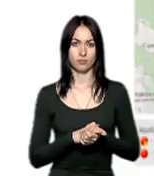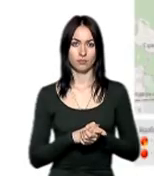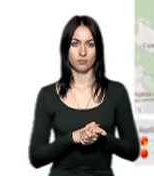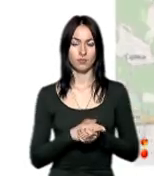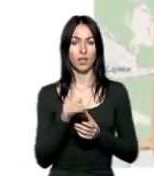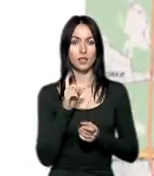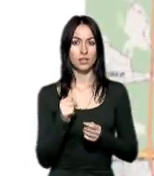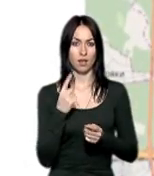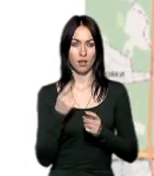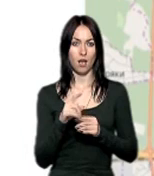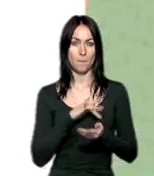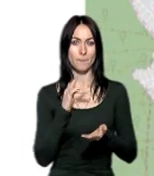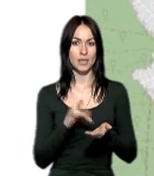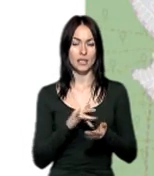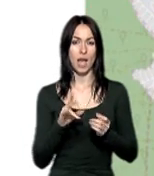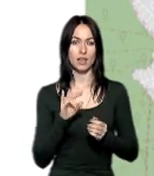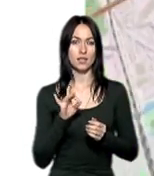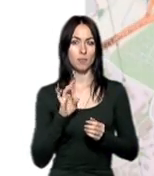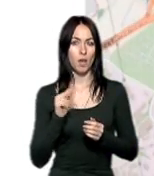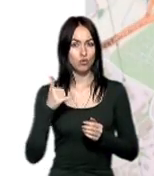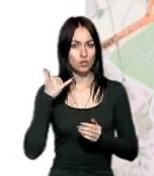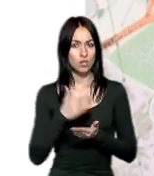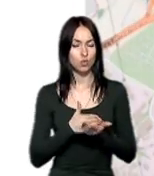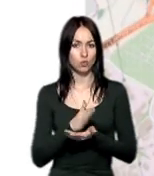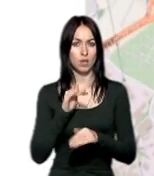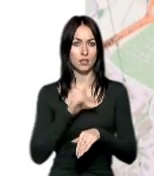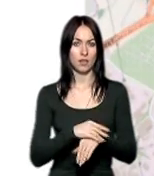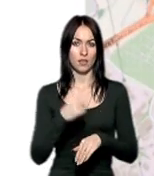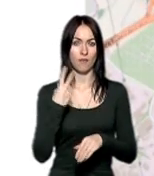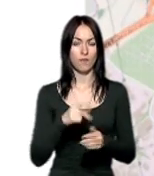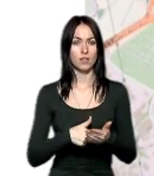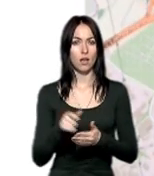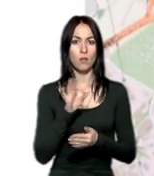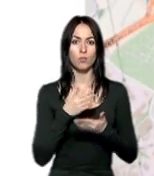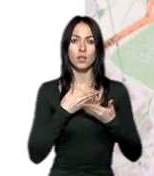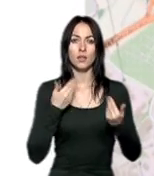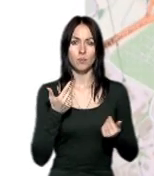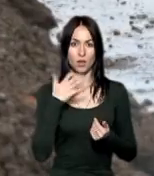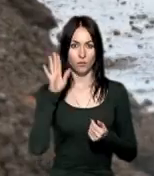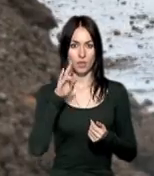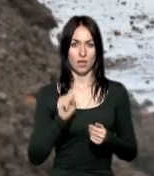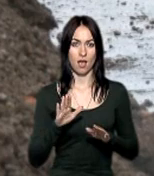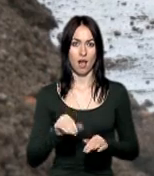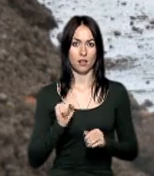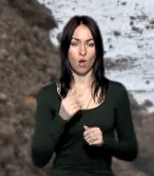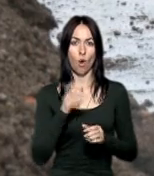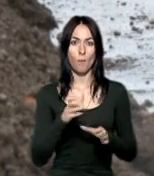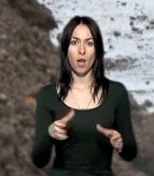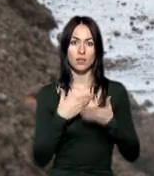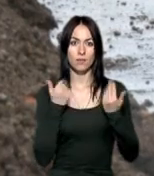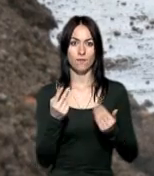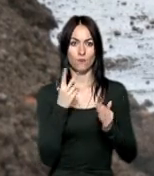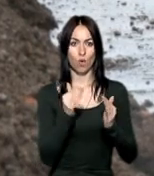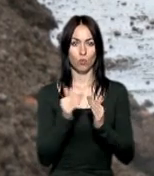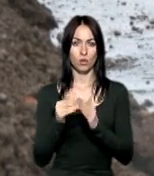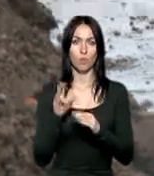За день міська диспетчерська служба зафіксувала понад 20 заявок про відсутність гарячої води на Олексіївці. Опалення немає у двох будинках по